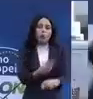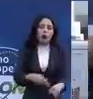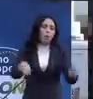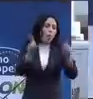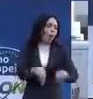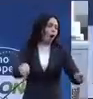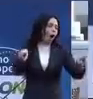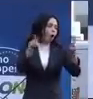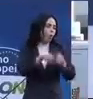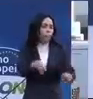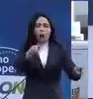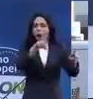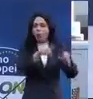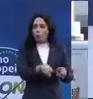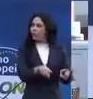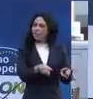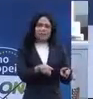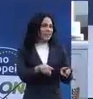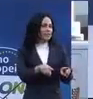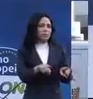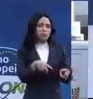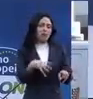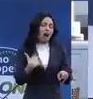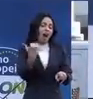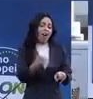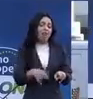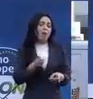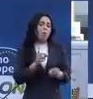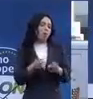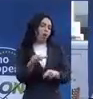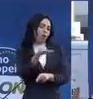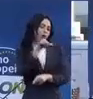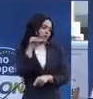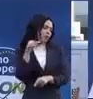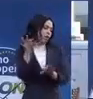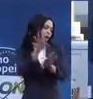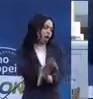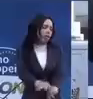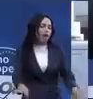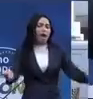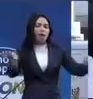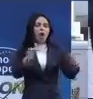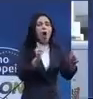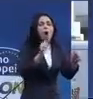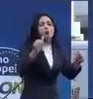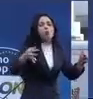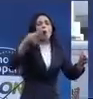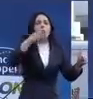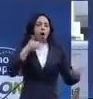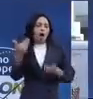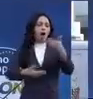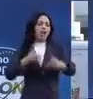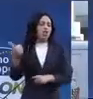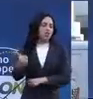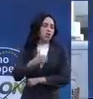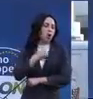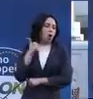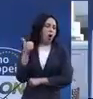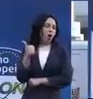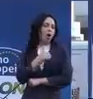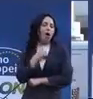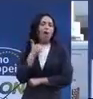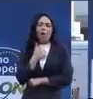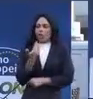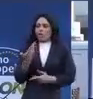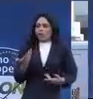stessa cosa e che in fondo la politica non serve a niente che ognuno di noi se la può cavare così com'è